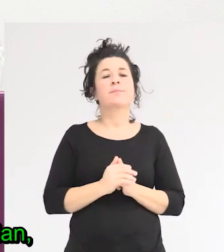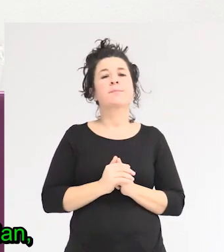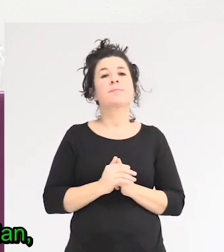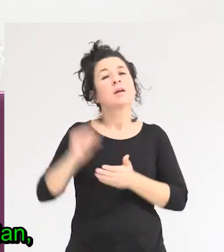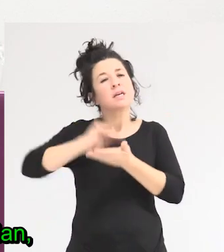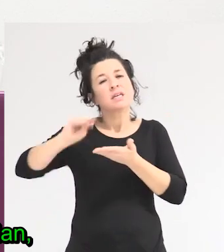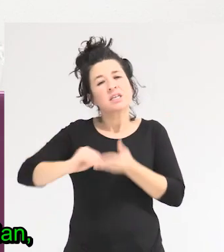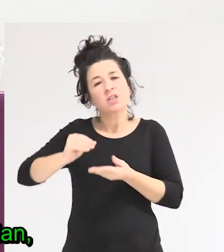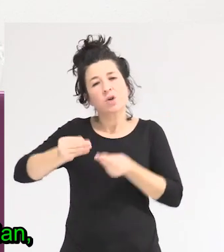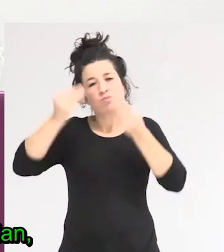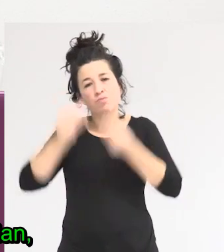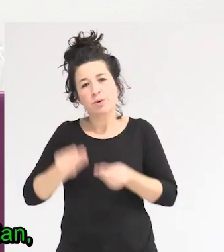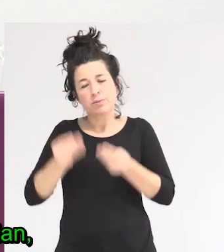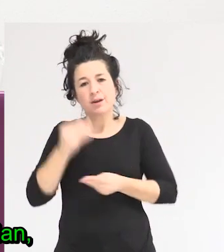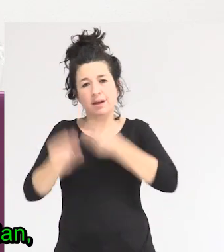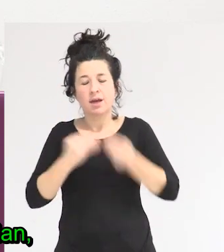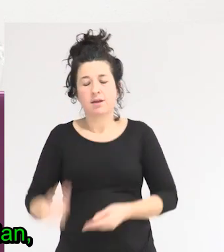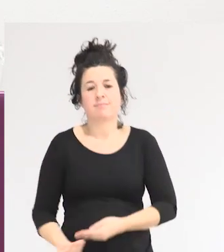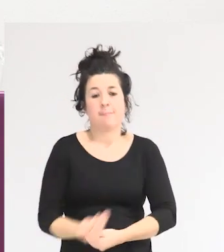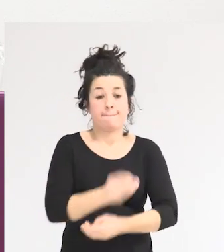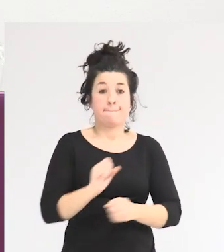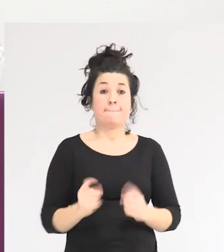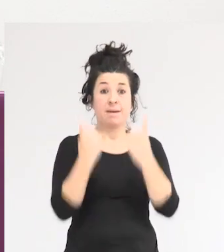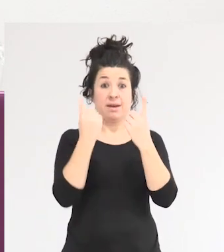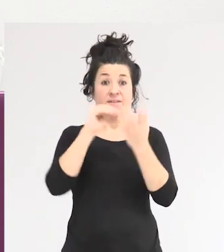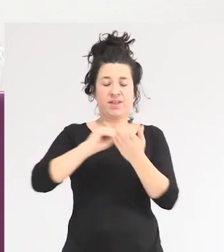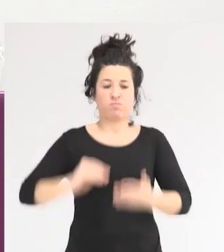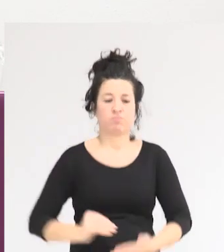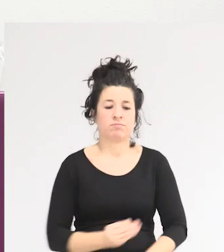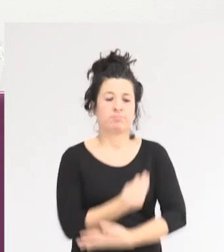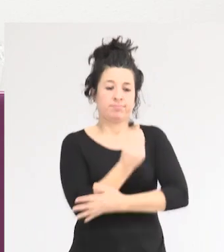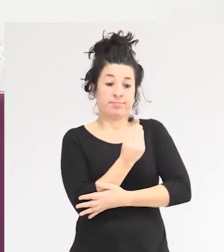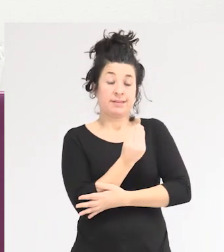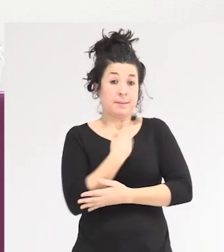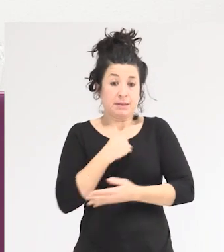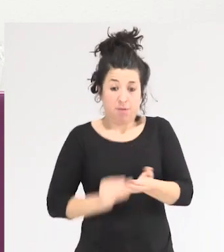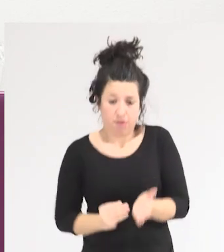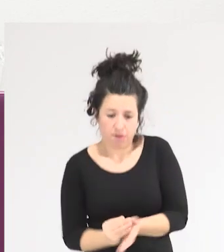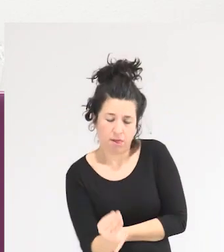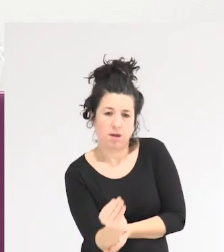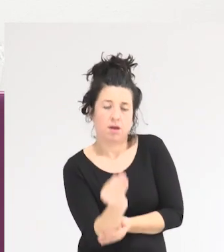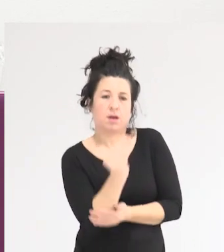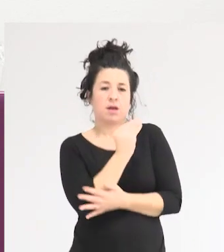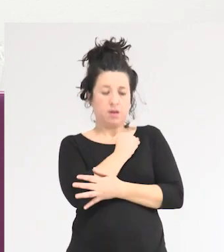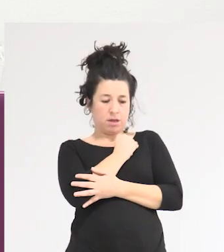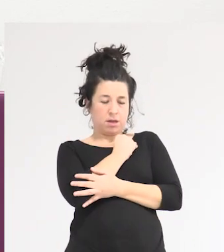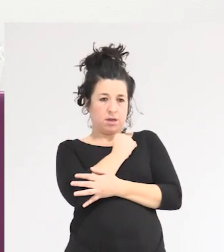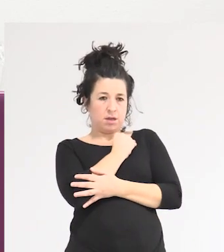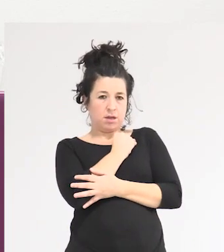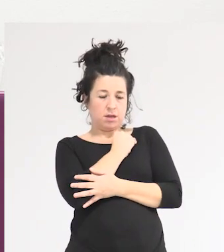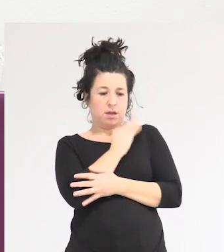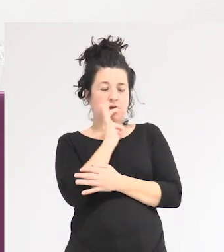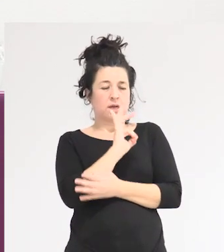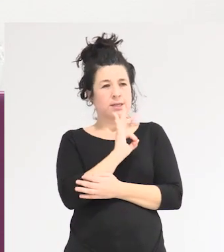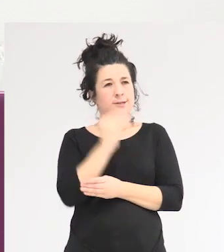Idazle ona, bere kumea beso artean duen lehenengo aldian, erditze gelan bertan, esperientzia hori molde original batez